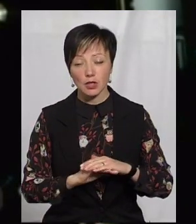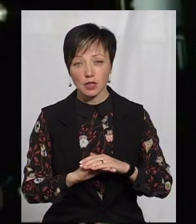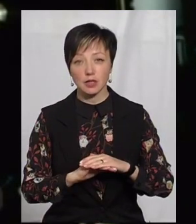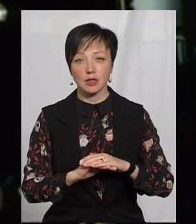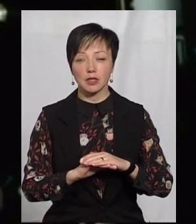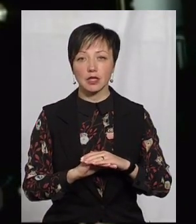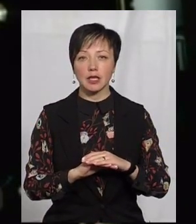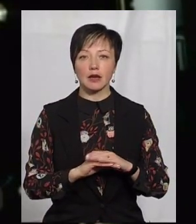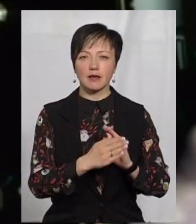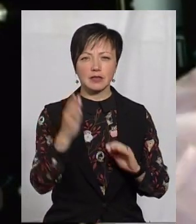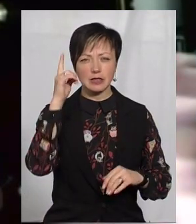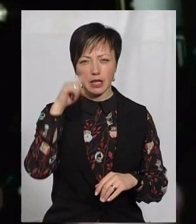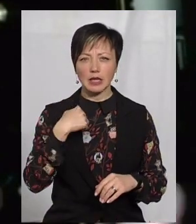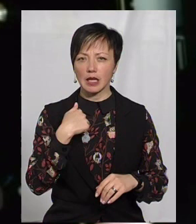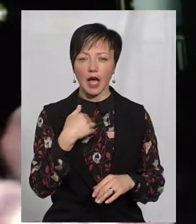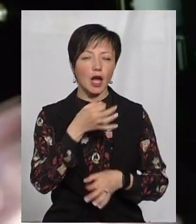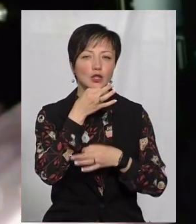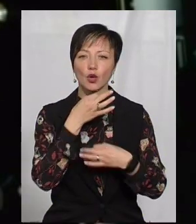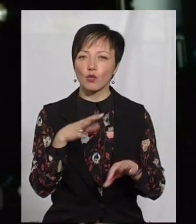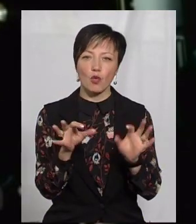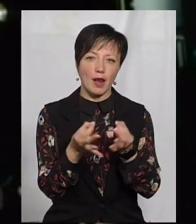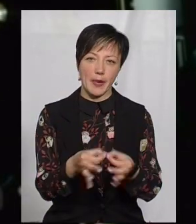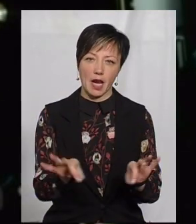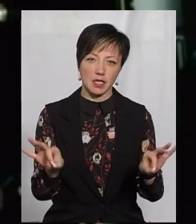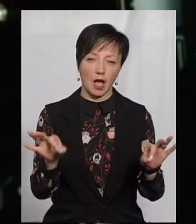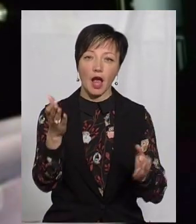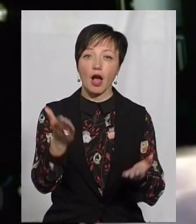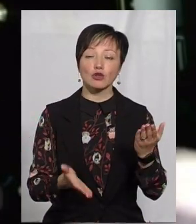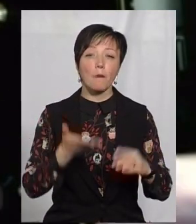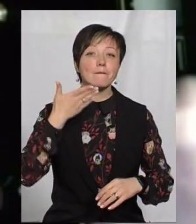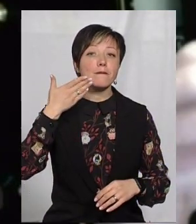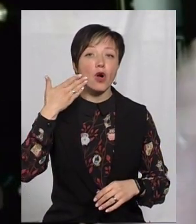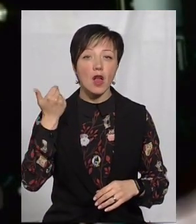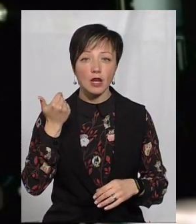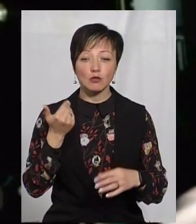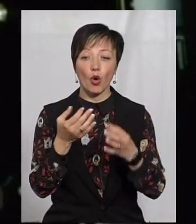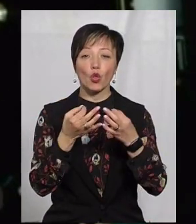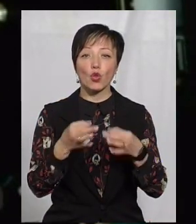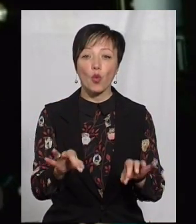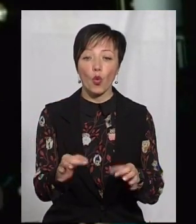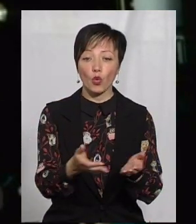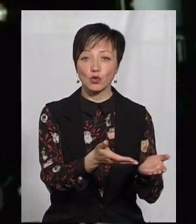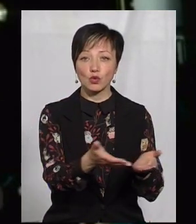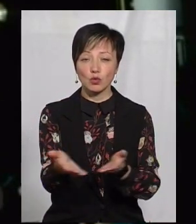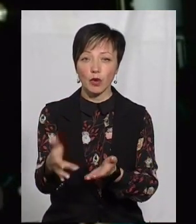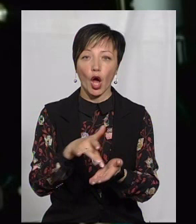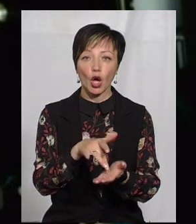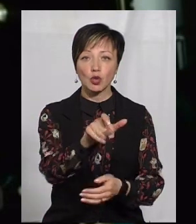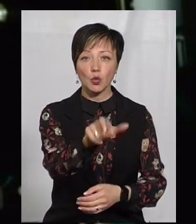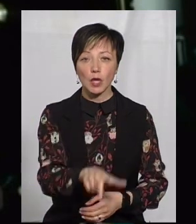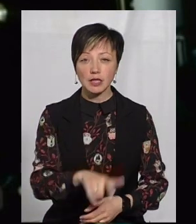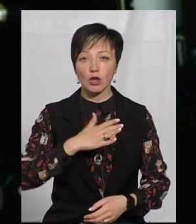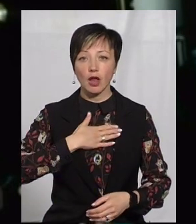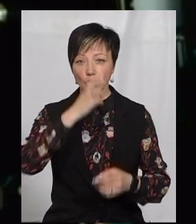Кам'янця-Подільського, знаєте, я за любу лібералізацію. Якщо ми полегшимо доступ туриста до